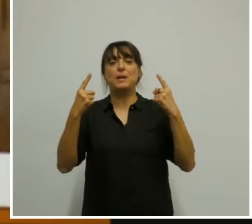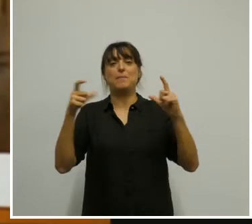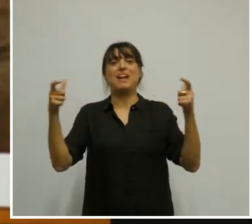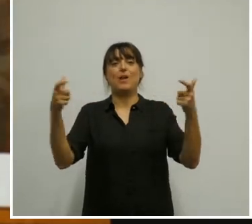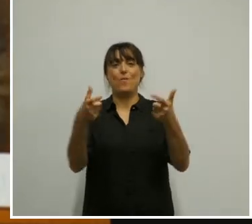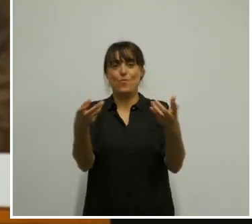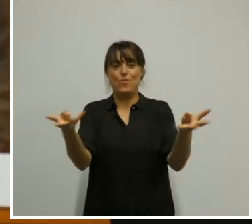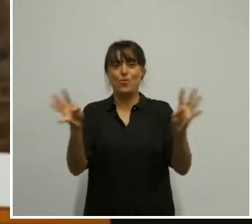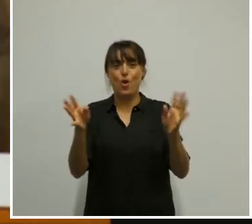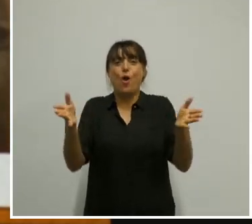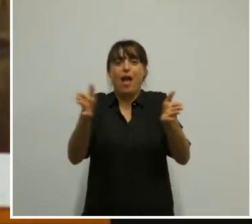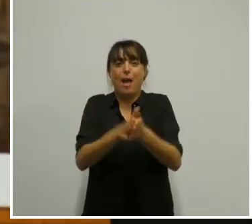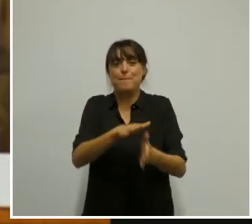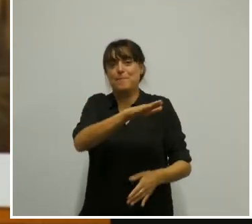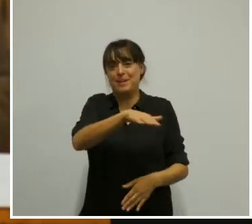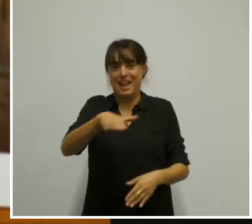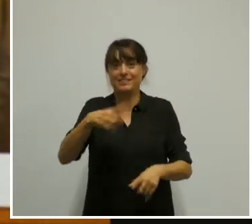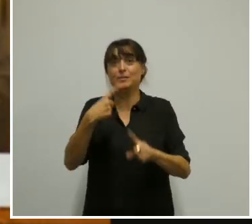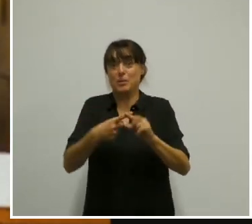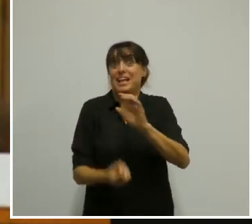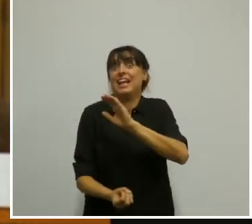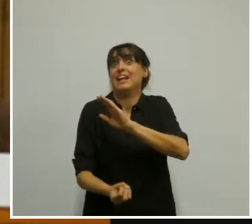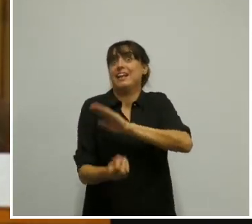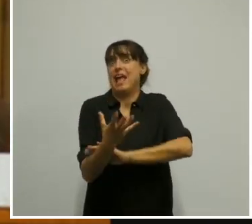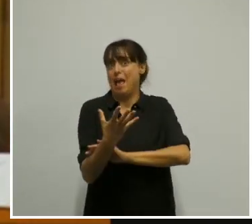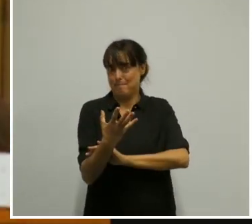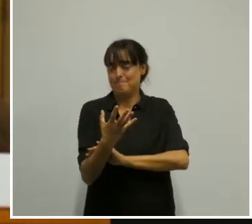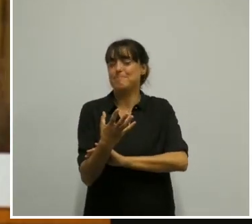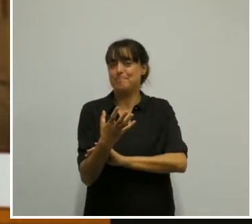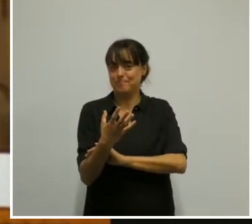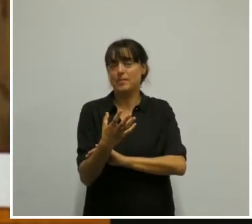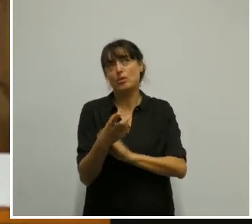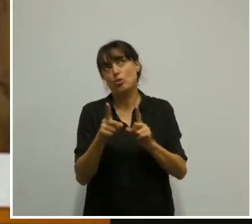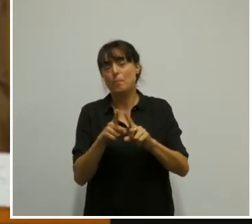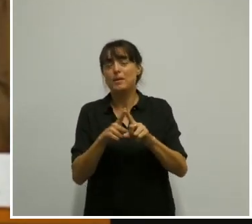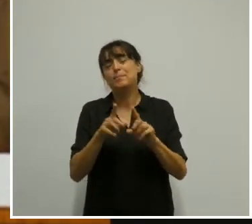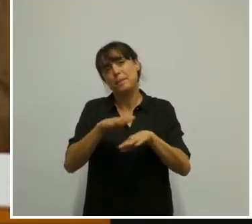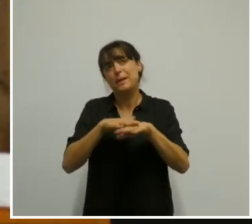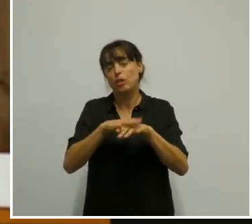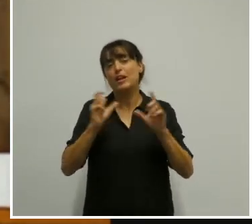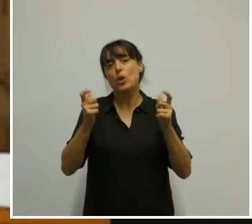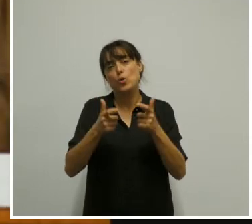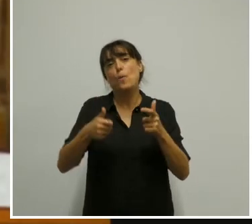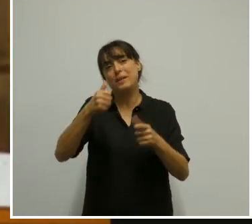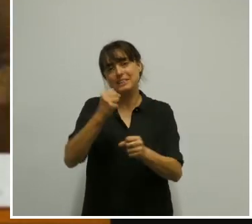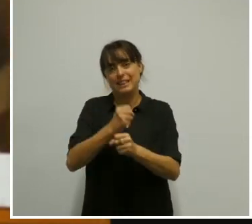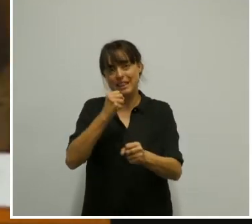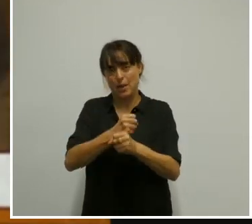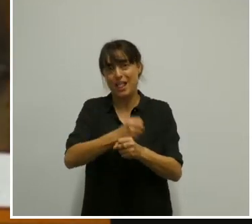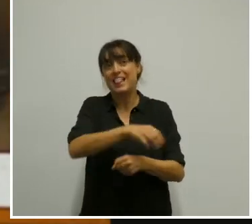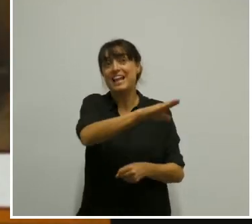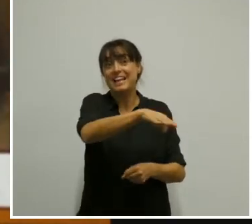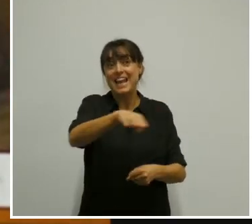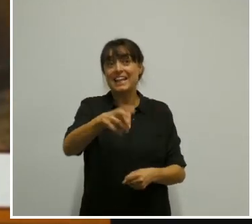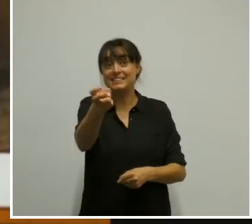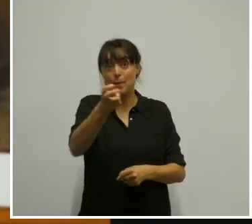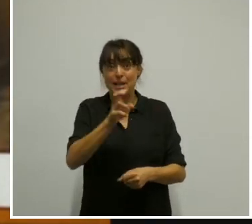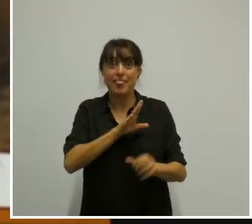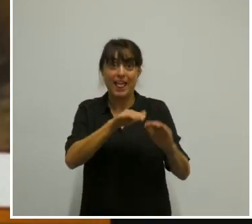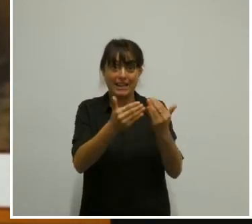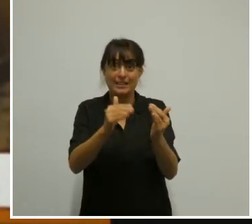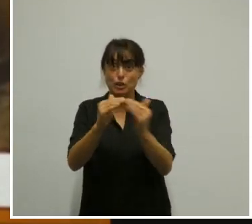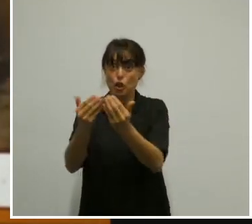sessió de constitució de... Bueno, serà una reunió més de treball ja amb els infants que hauran vingut de representació a les escoles